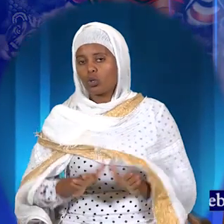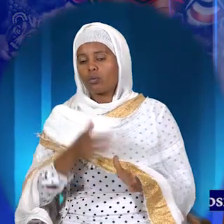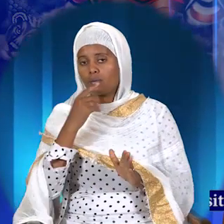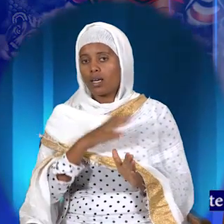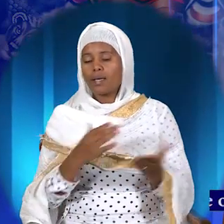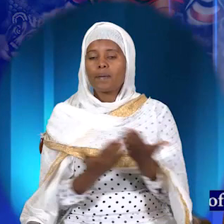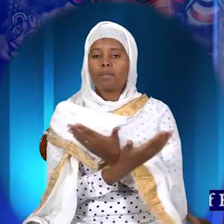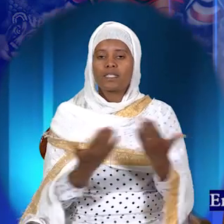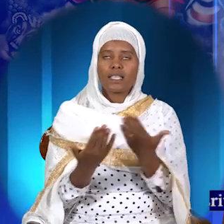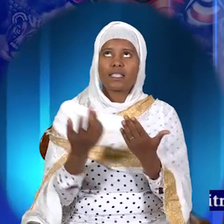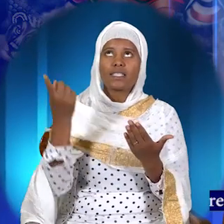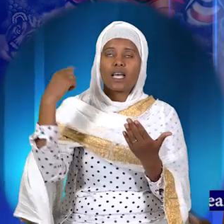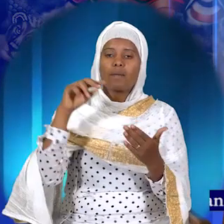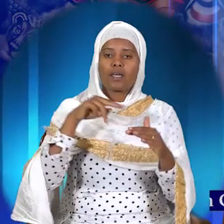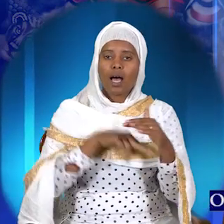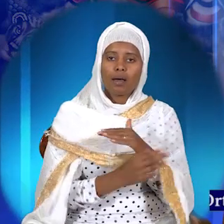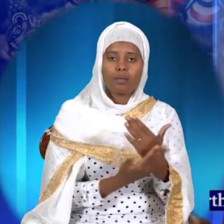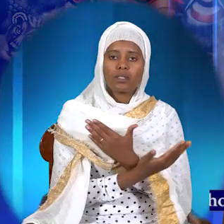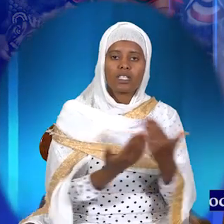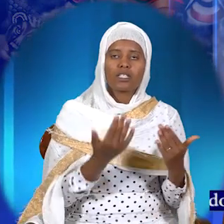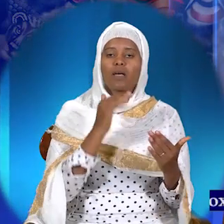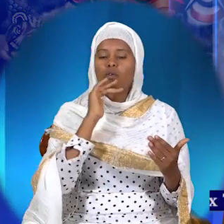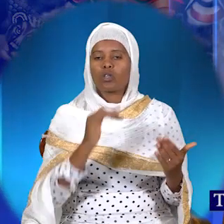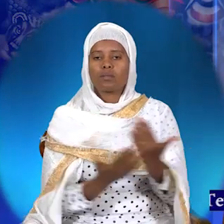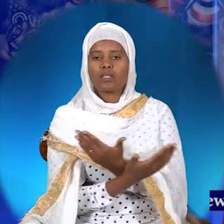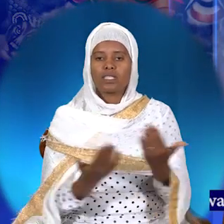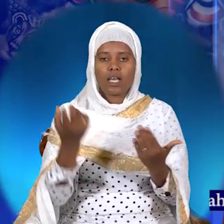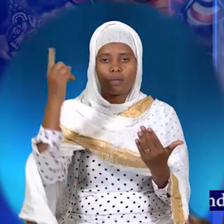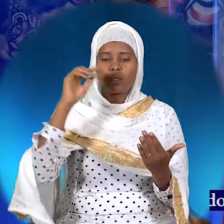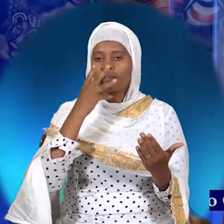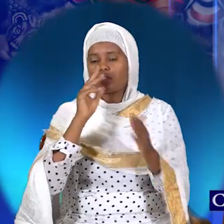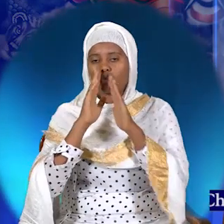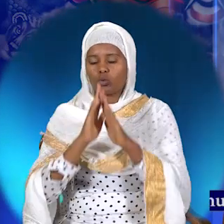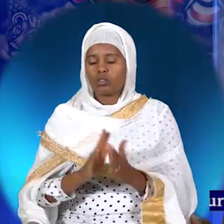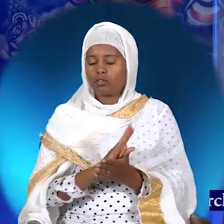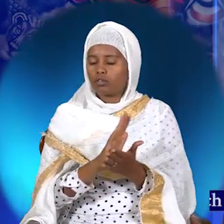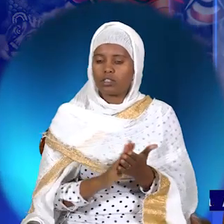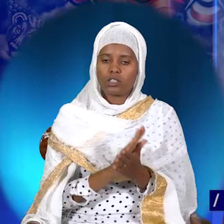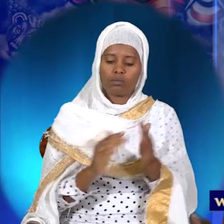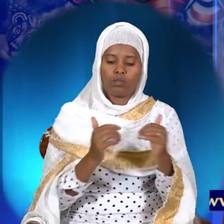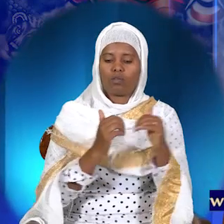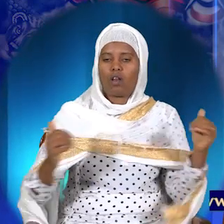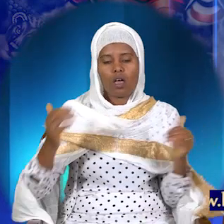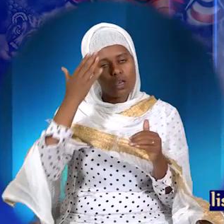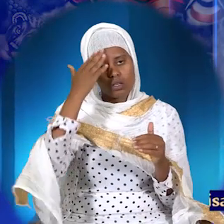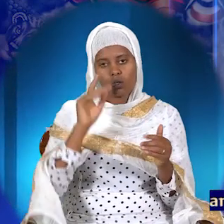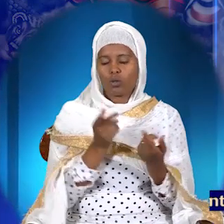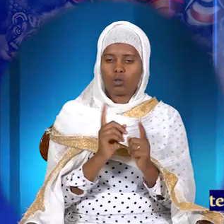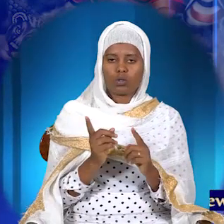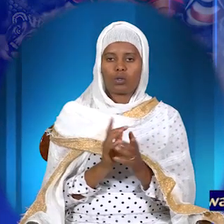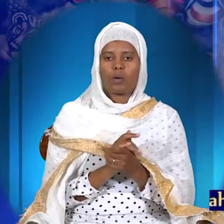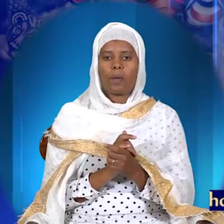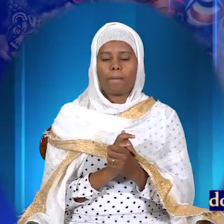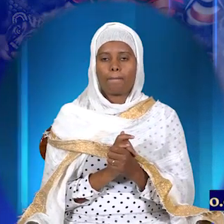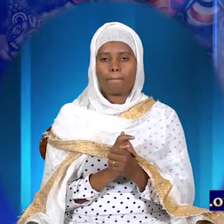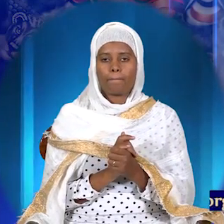ابيهر ولدن بزي اكزي ابيهر منفس قدسن اكزي ابيهر اب بينو كمكو احسامكو نحنتي سكن مايكرو سكن دو